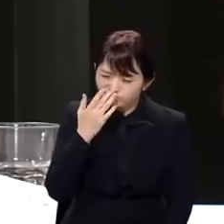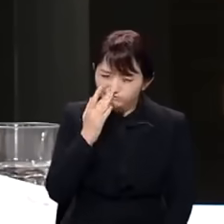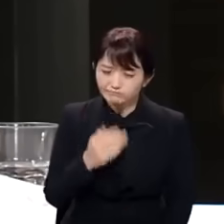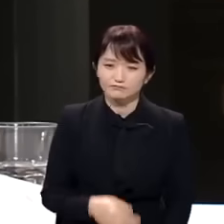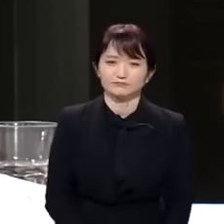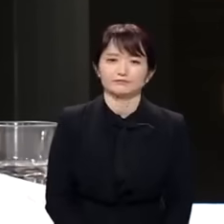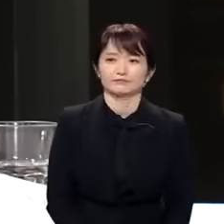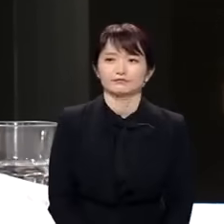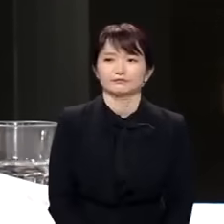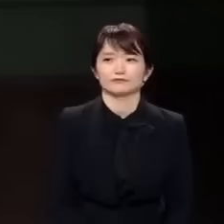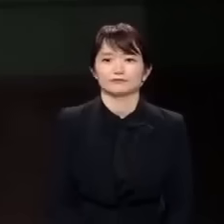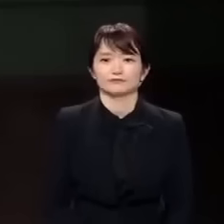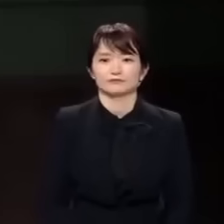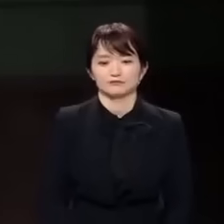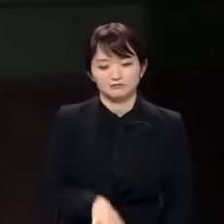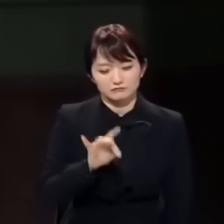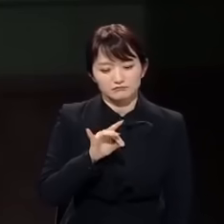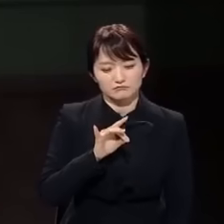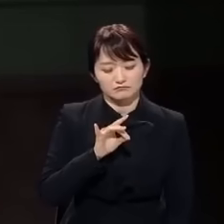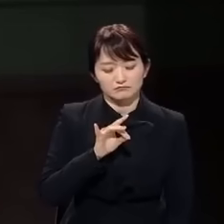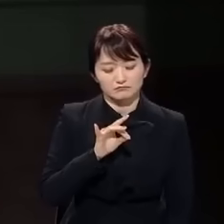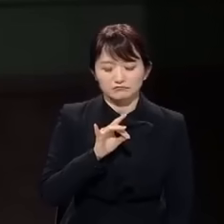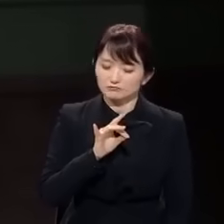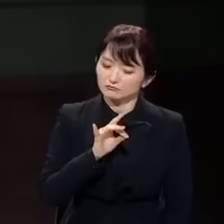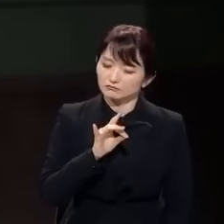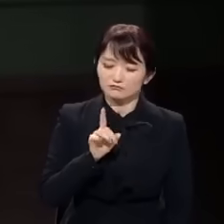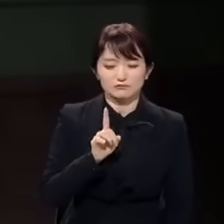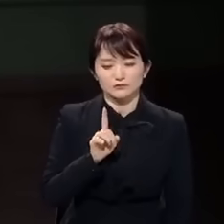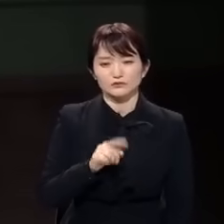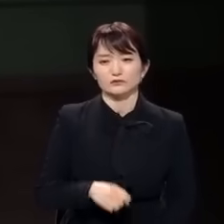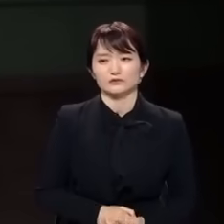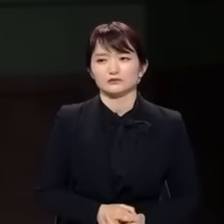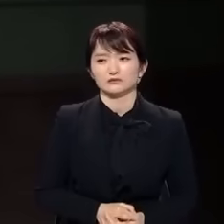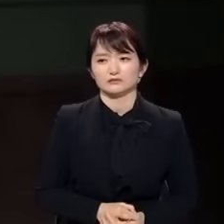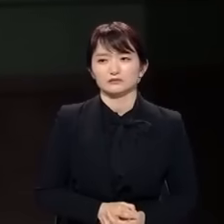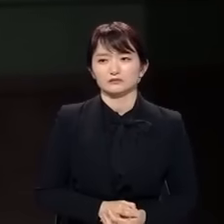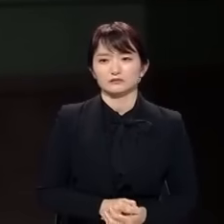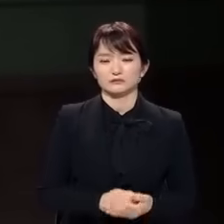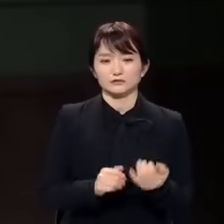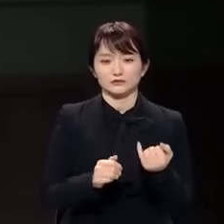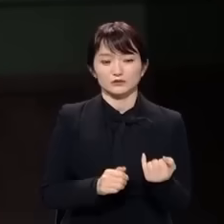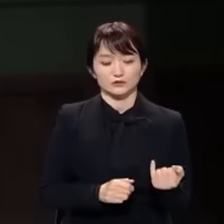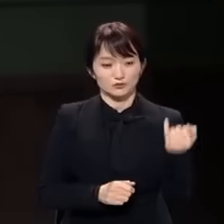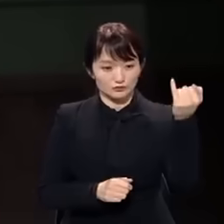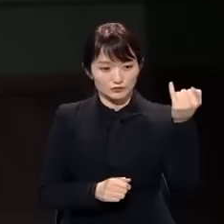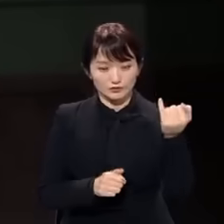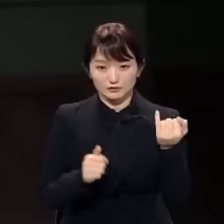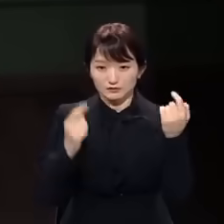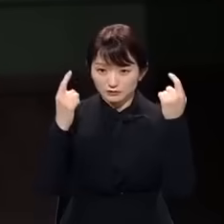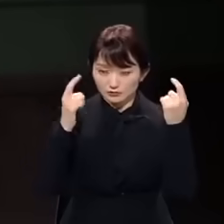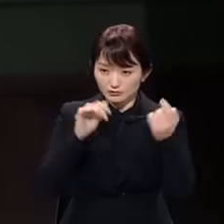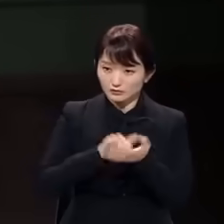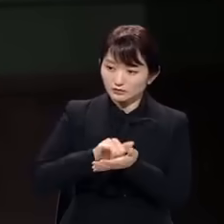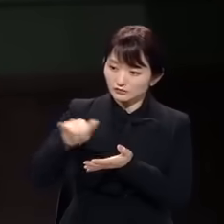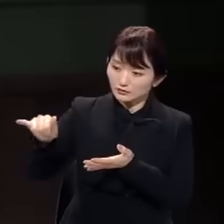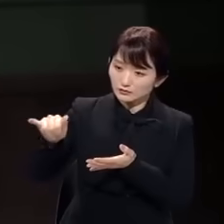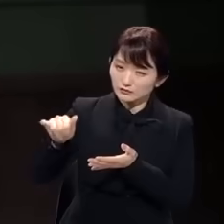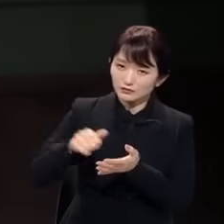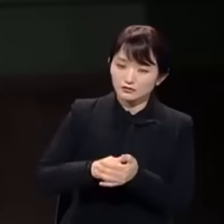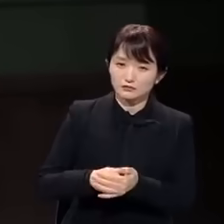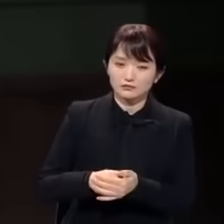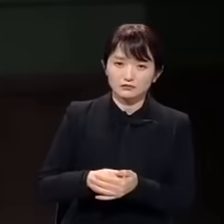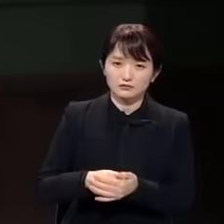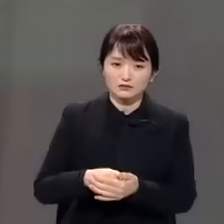일단 처음에는 좀 그런가 보다 했는데이 남동생이 느끼기에 여행 간다던 누나가 보름 넘게 연락이 없으니까 이때부터 이상하다 생각을 하기